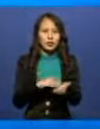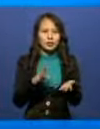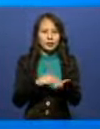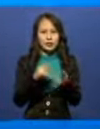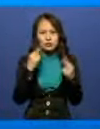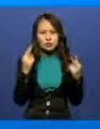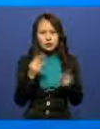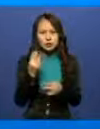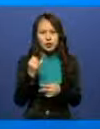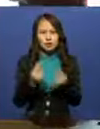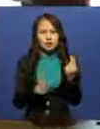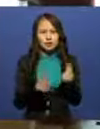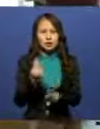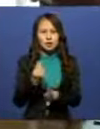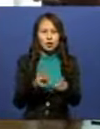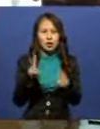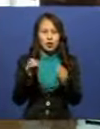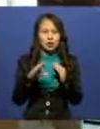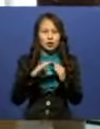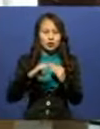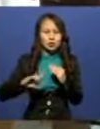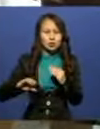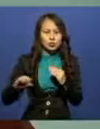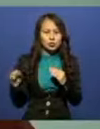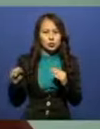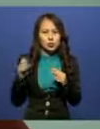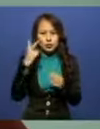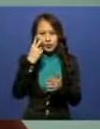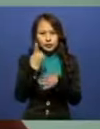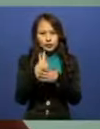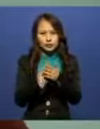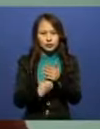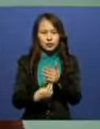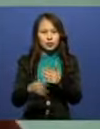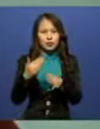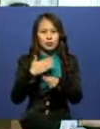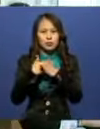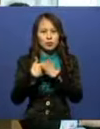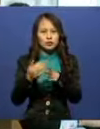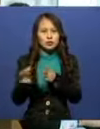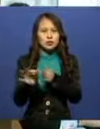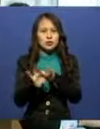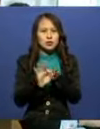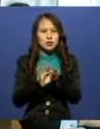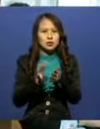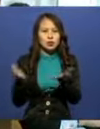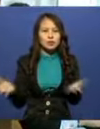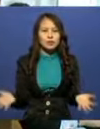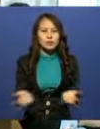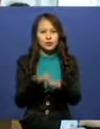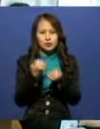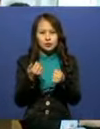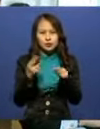Ол жайық өзенінде ойнап жүрген сәтте мұз ойылып кетіп, досының суға батып бара жатқанын көреді. Дереу көмекке ұмтылған жеткіншек досын ажалдан арашалап